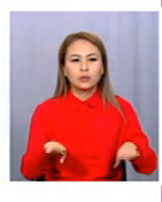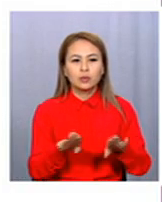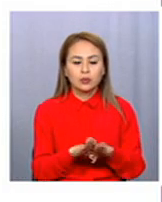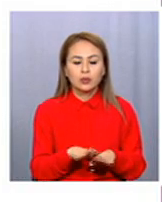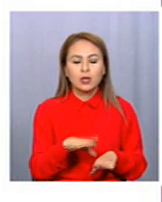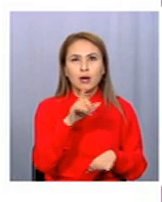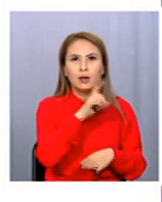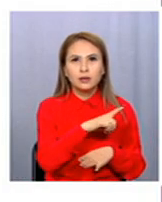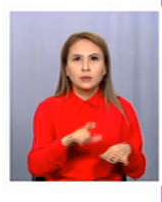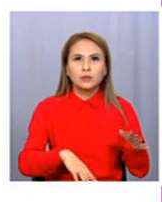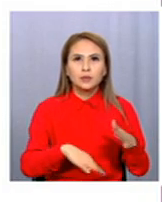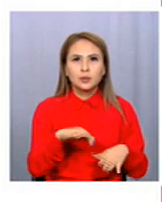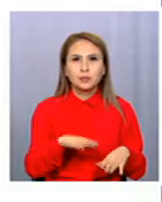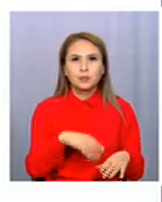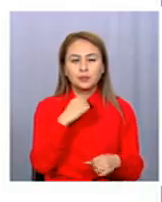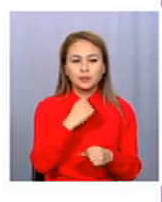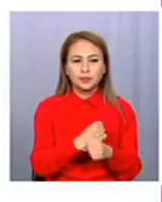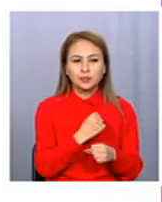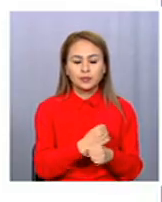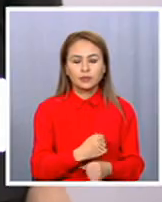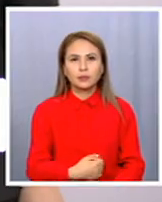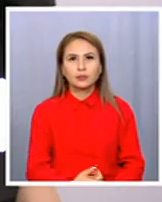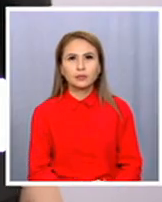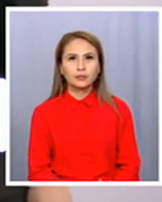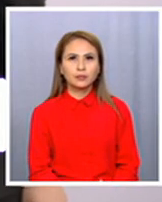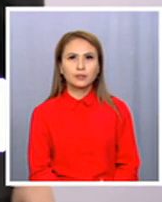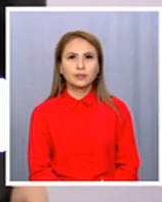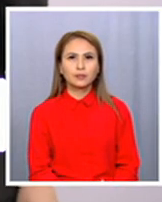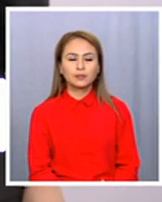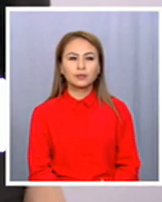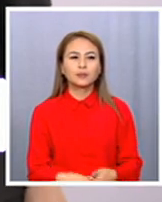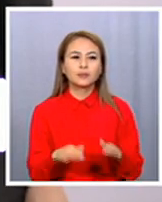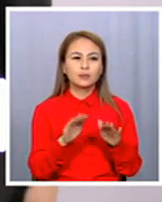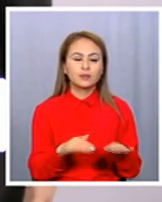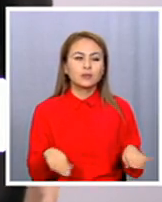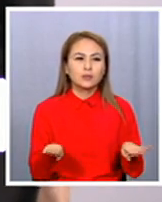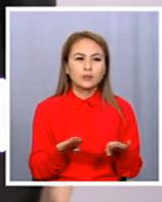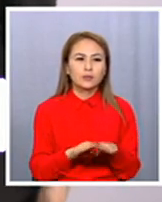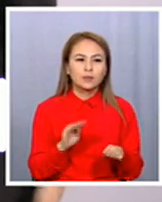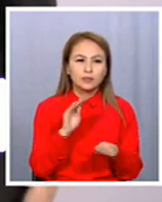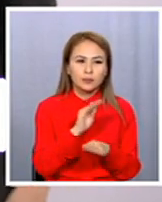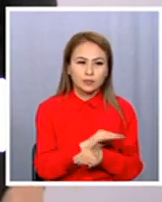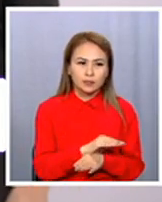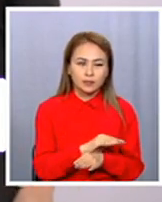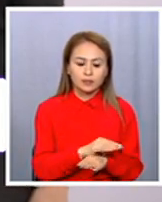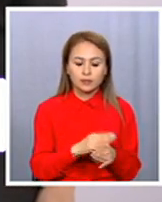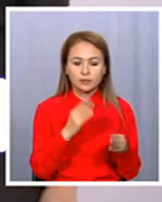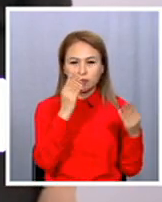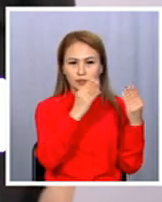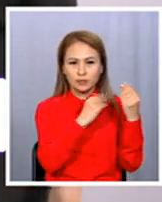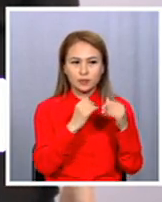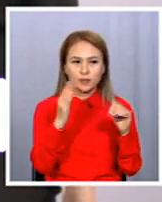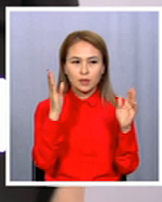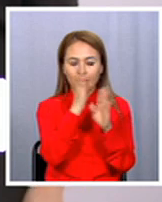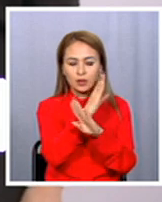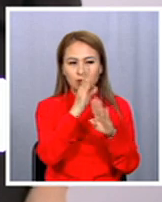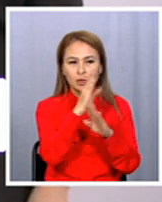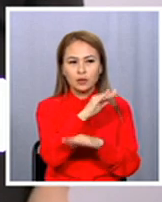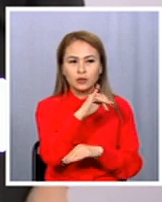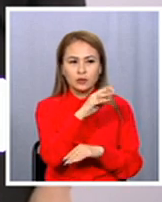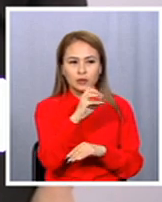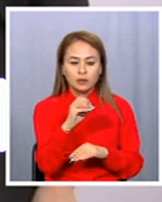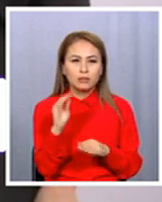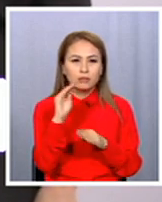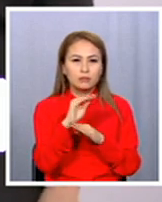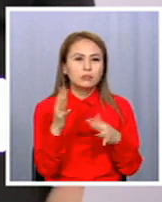қолымен жасалған жасанды жүйеге жатады. Балар, сонымен қатар жасанды экожүйеге тағы да қандай мысалдар келтіруге